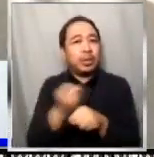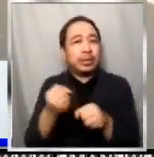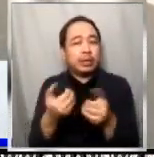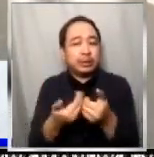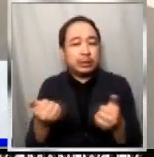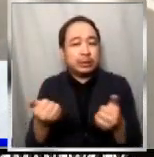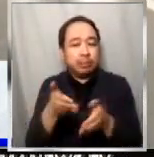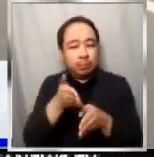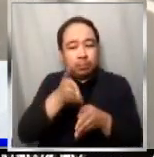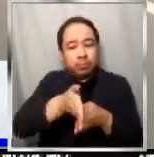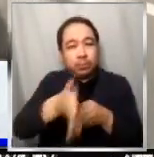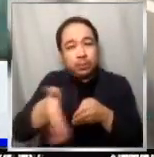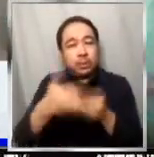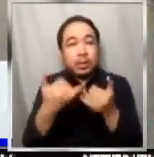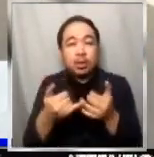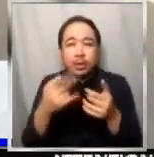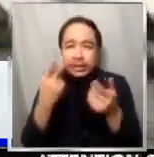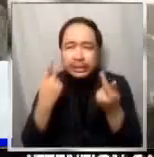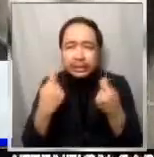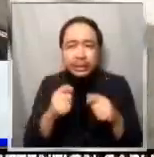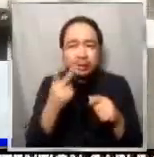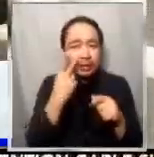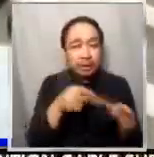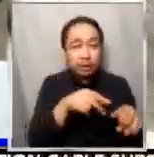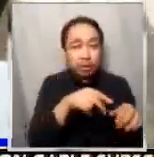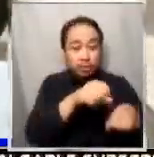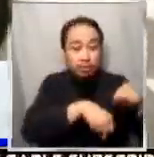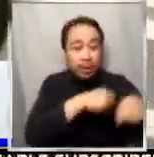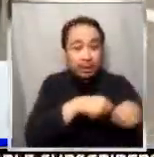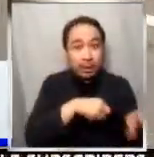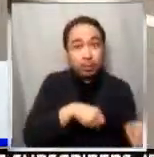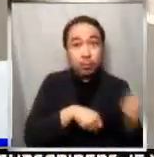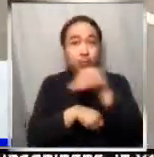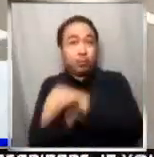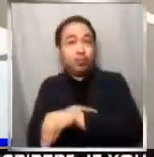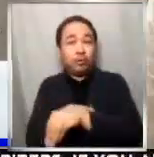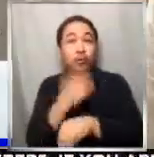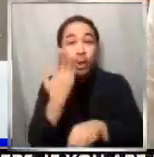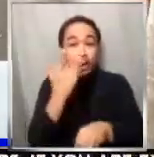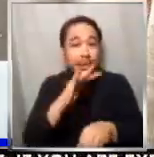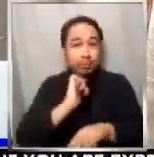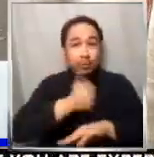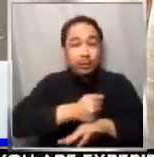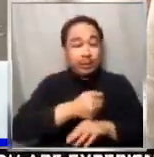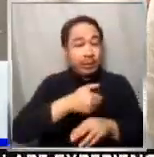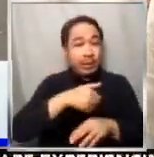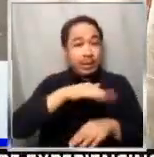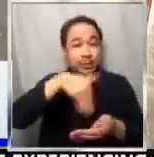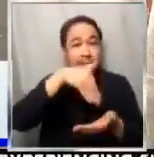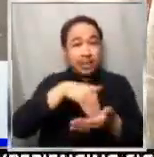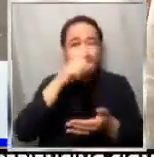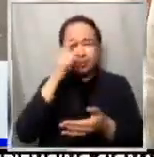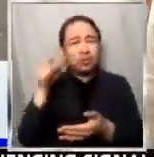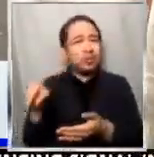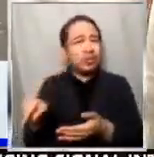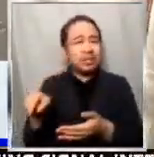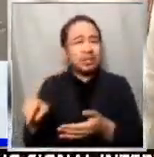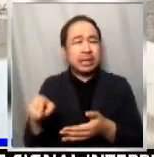lane. Sa gitna daw ito inilagay dahil ang gilid ng kalsada ay madalas okupado na ng mga